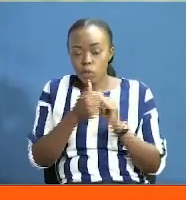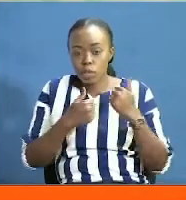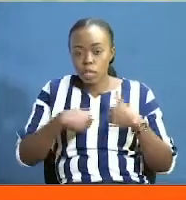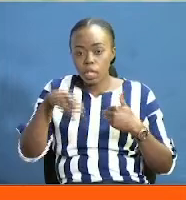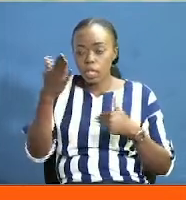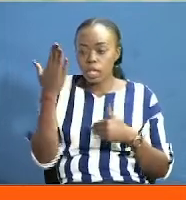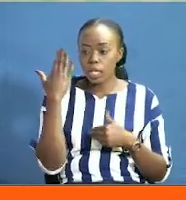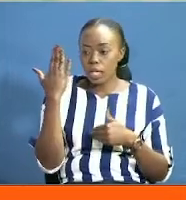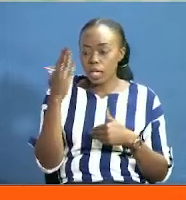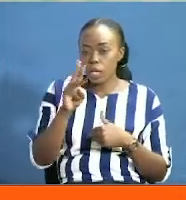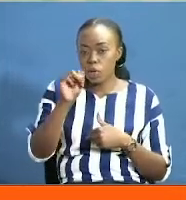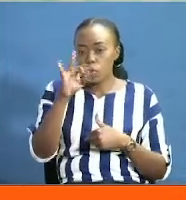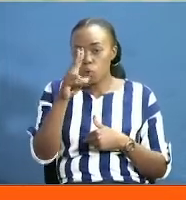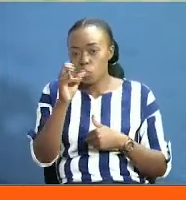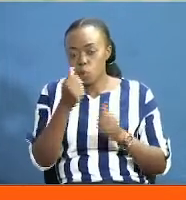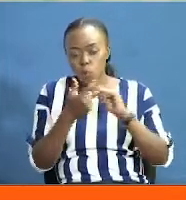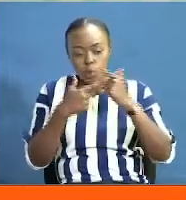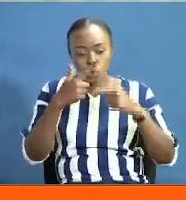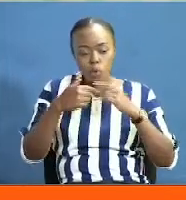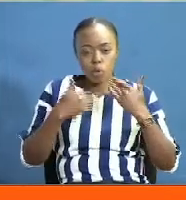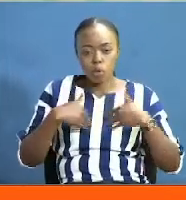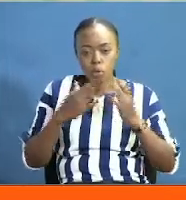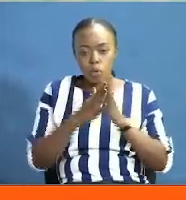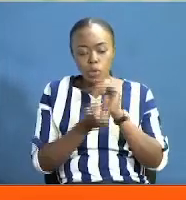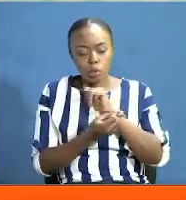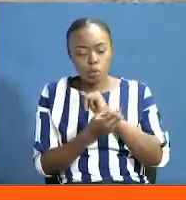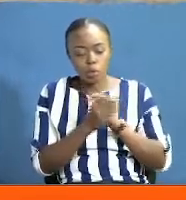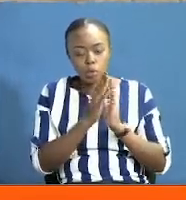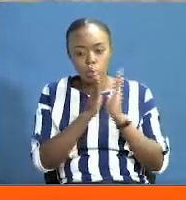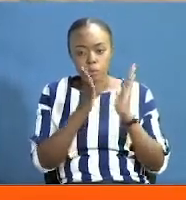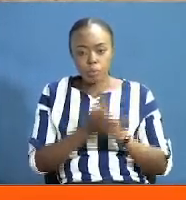ya mkataba wa enzi za ukoloni. Frida Mapenzi na taarifa kamili.